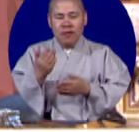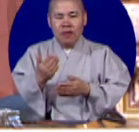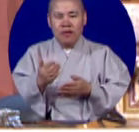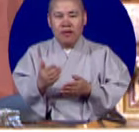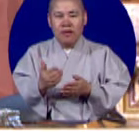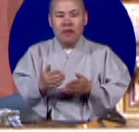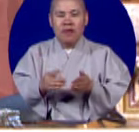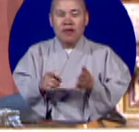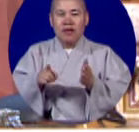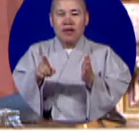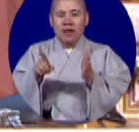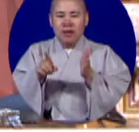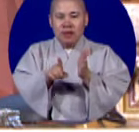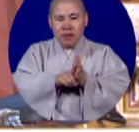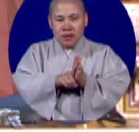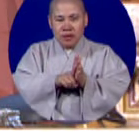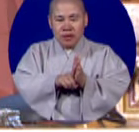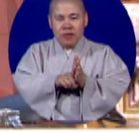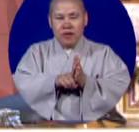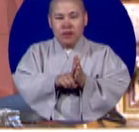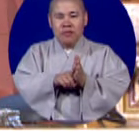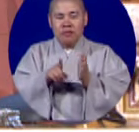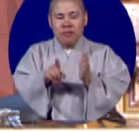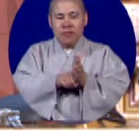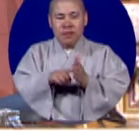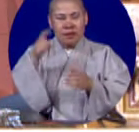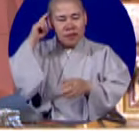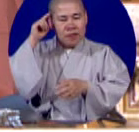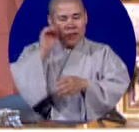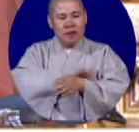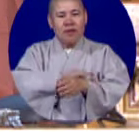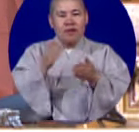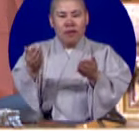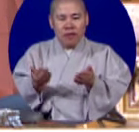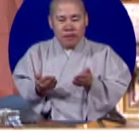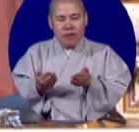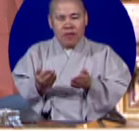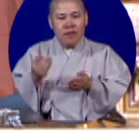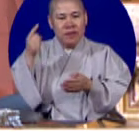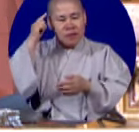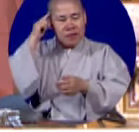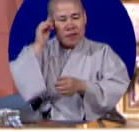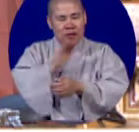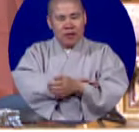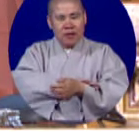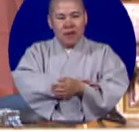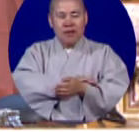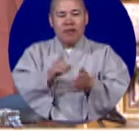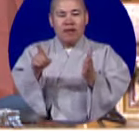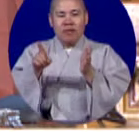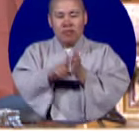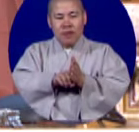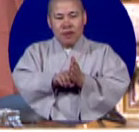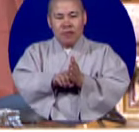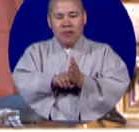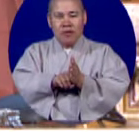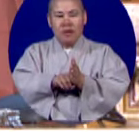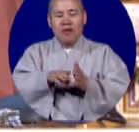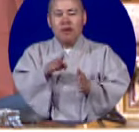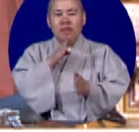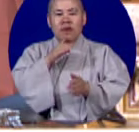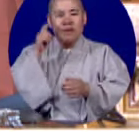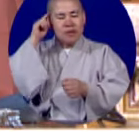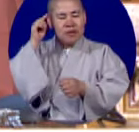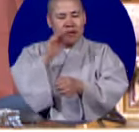신지, 정지 이렇게 나눕니다. 믿는 지혜, 정득한 지혜. 그 신심이 그게 지혜입니다. 그래서 그걸